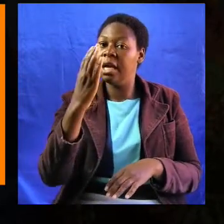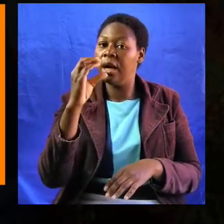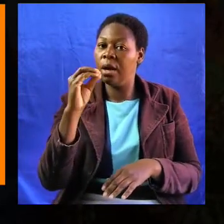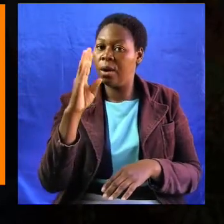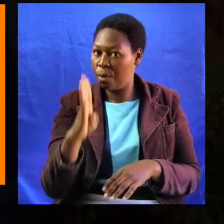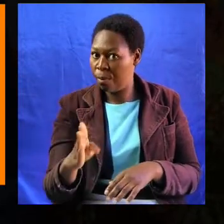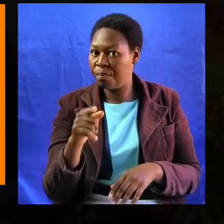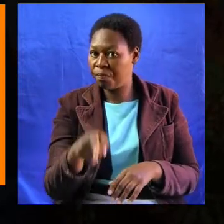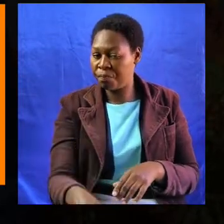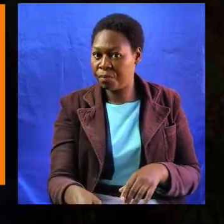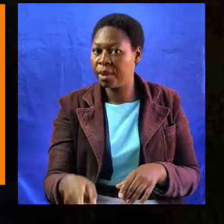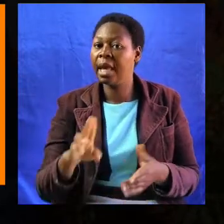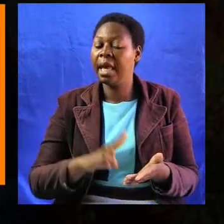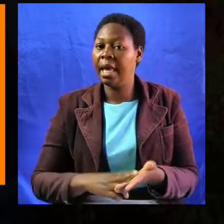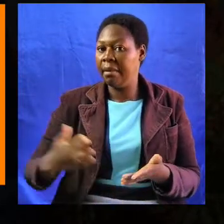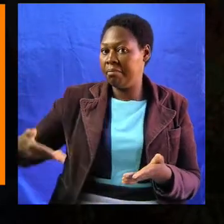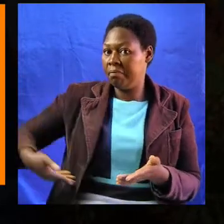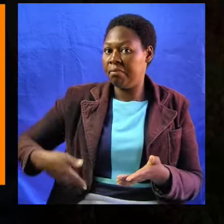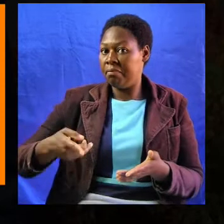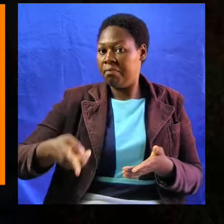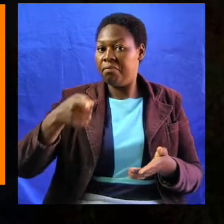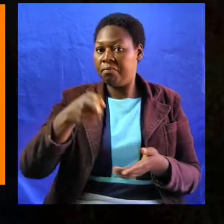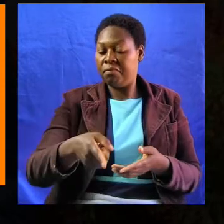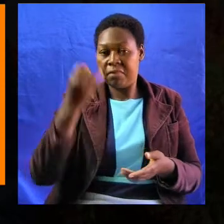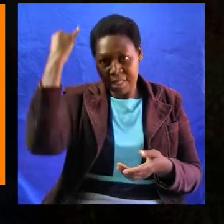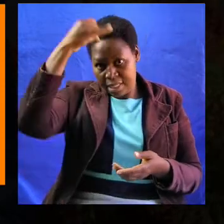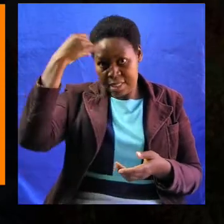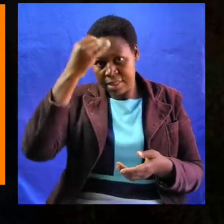wangu. Nokwa Israel sananguru kwa wangu.